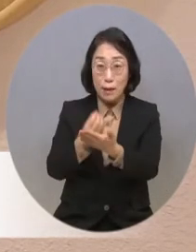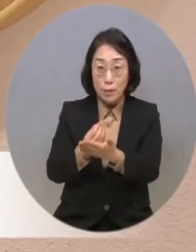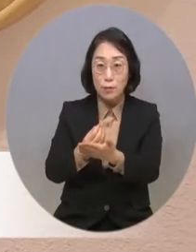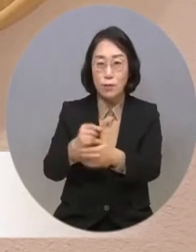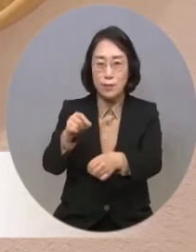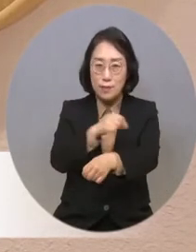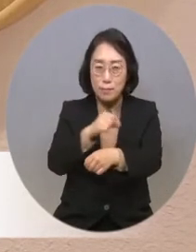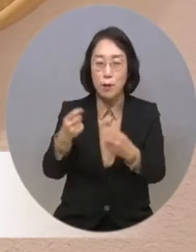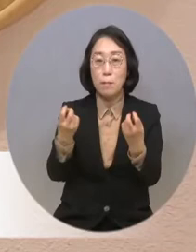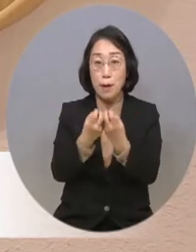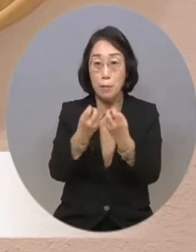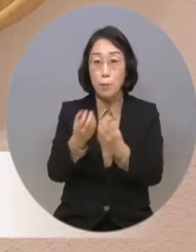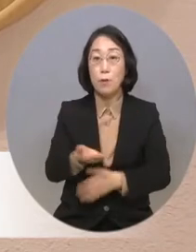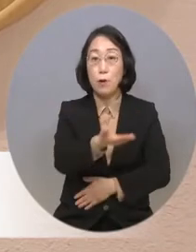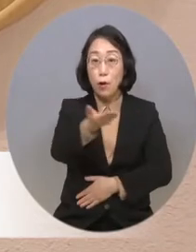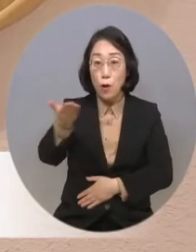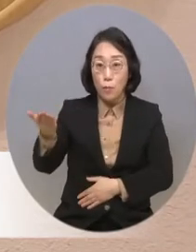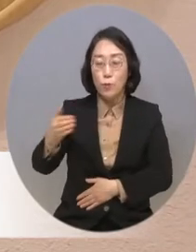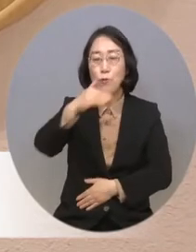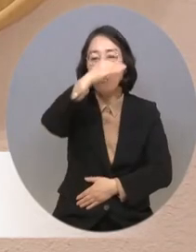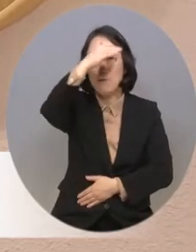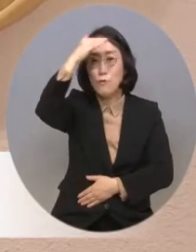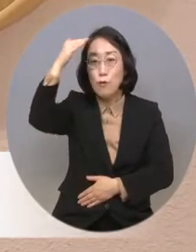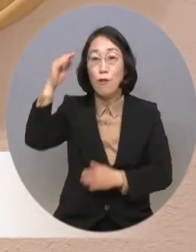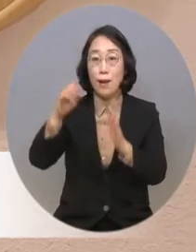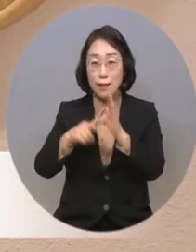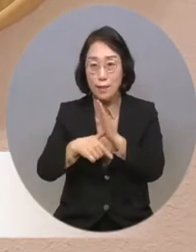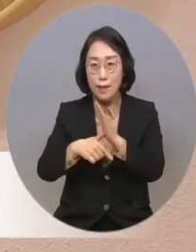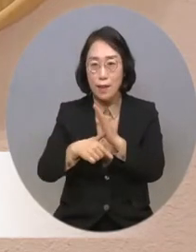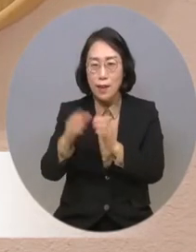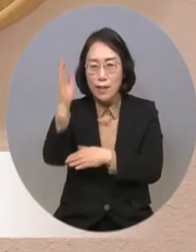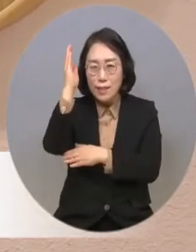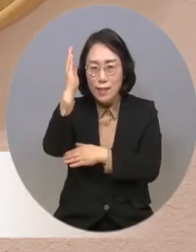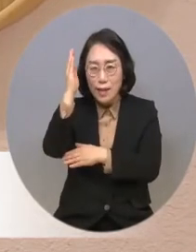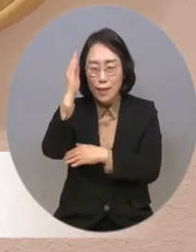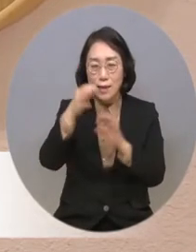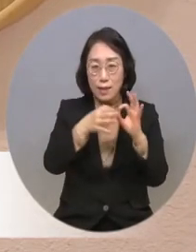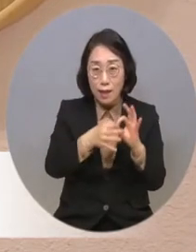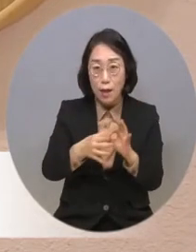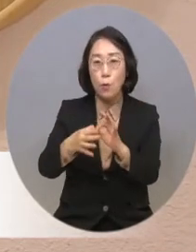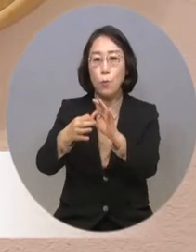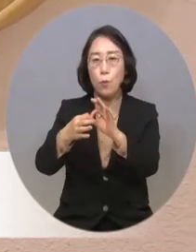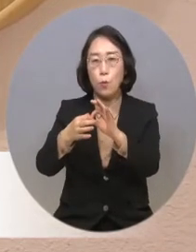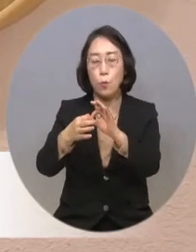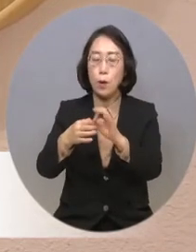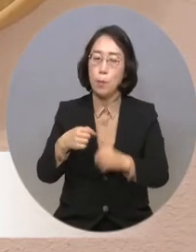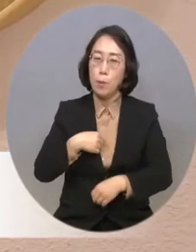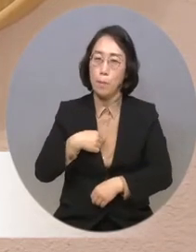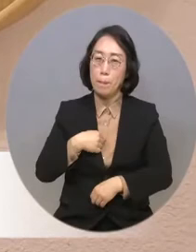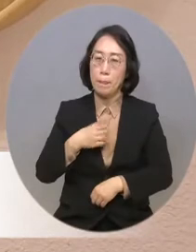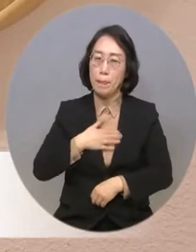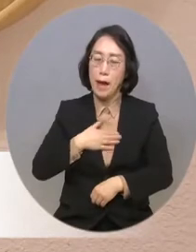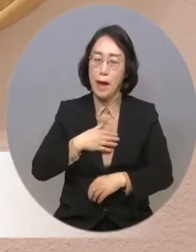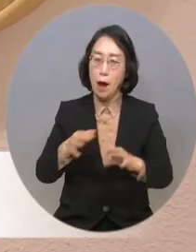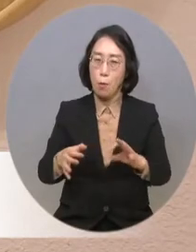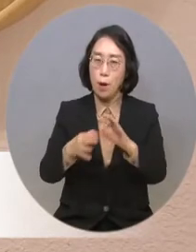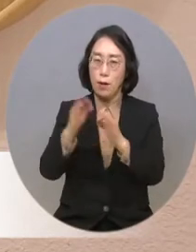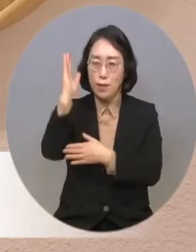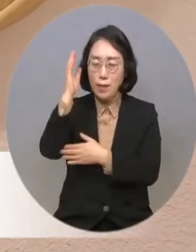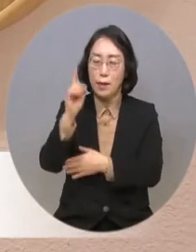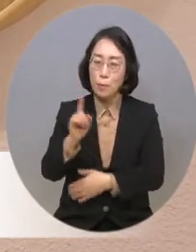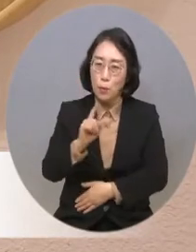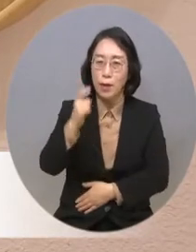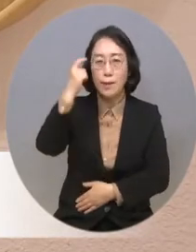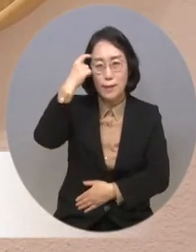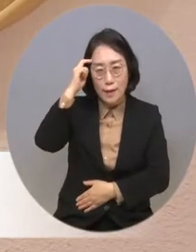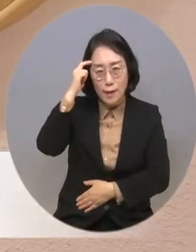기법이니까 여러분들도 작품을 감상하면서 스토리로 연결되는 것을 본인의 스토리로 한번 만들어가면 좋겠다